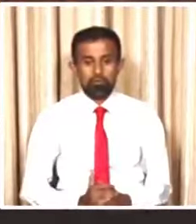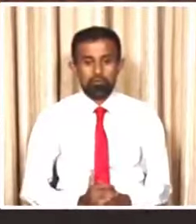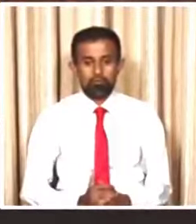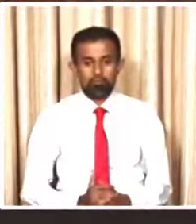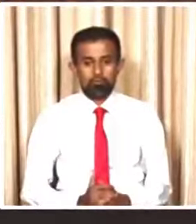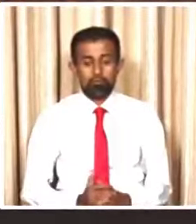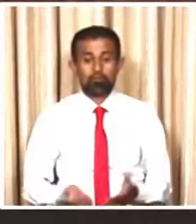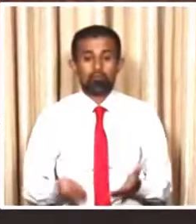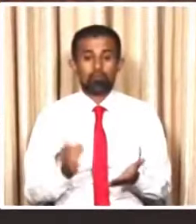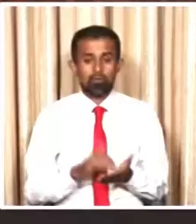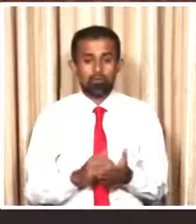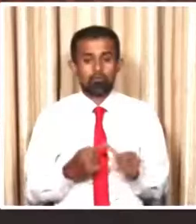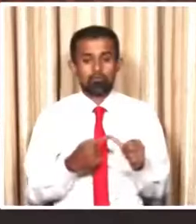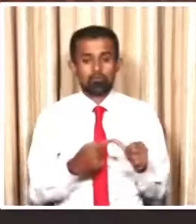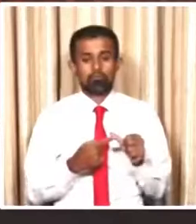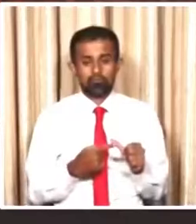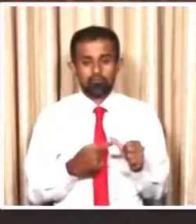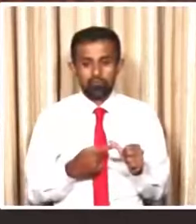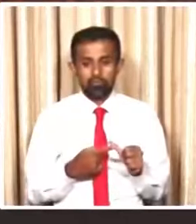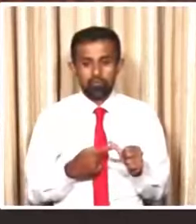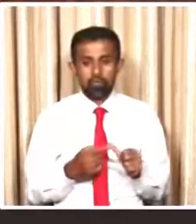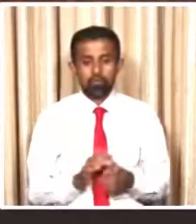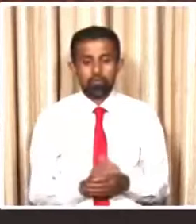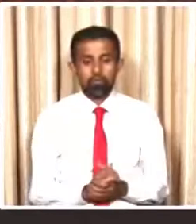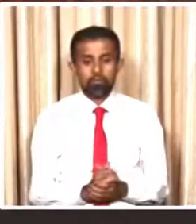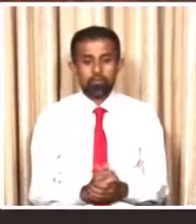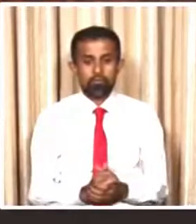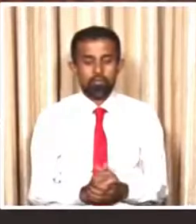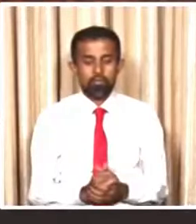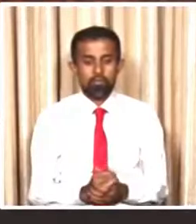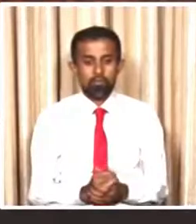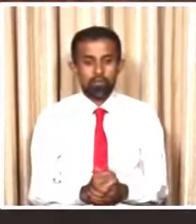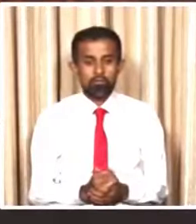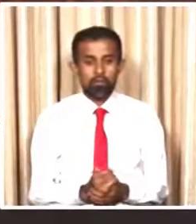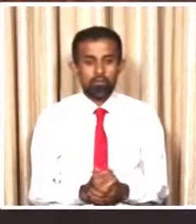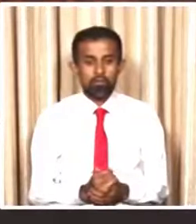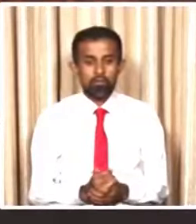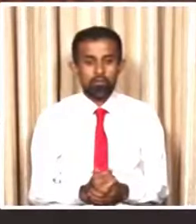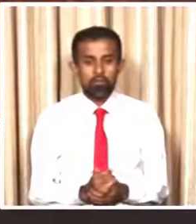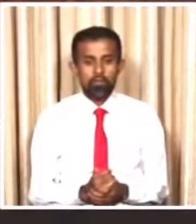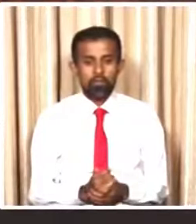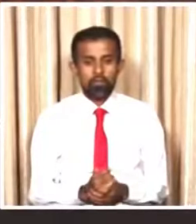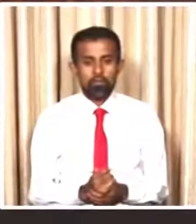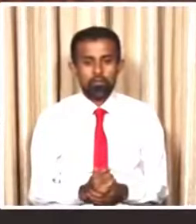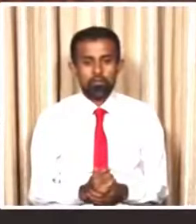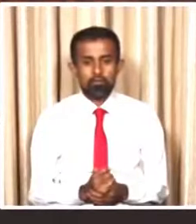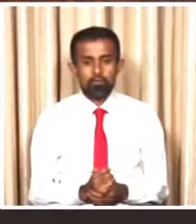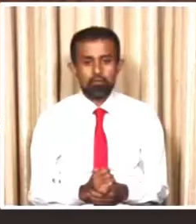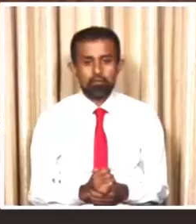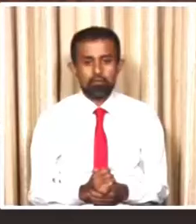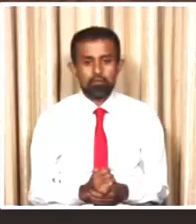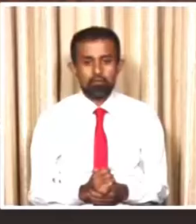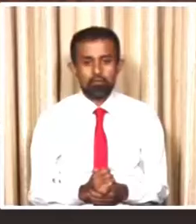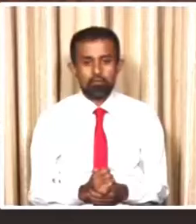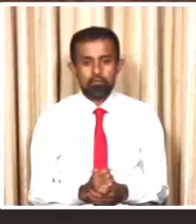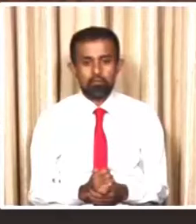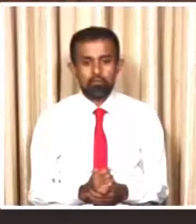දැන් ආයෙ ඔය ඔකට උත්තර දෙන්න ගියොත් ඔබතුමා මේක ඉවර කරන්නේ නැහැ අද දවසේ. අද මේ විවාද එකක්වත් කරන්න ලැබෙන්නේ